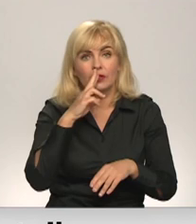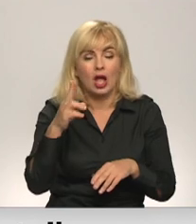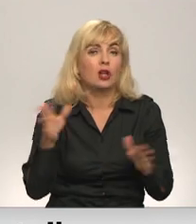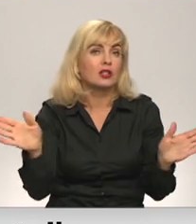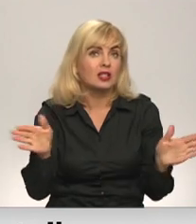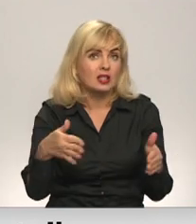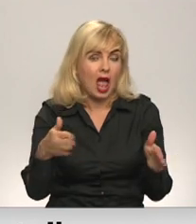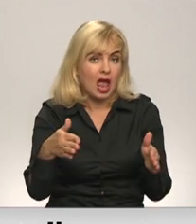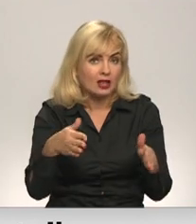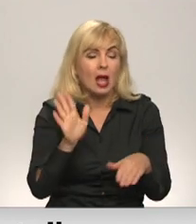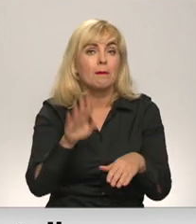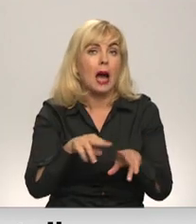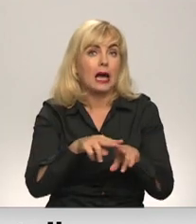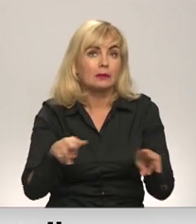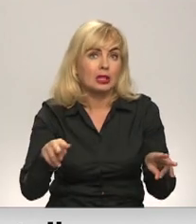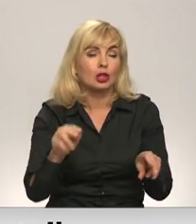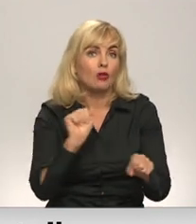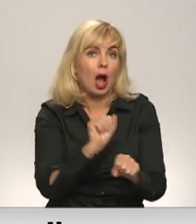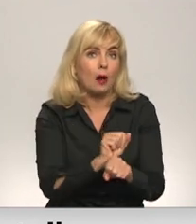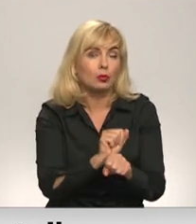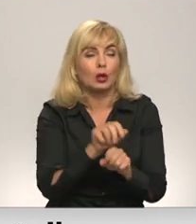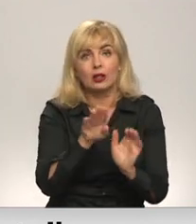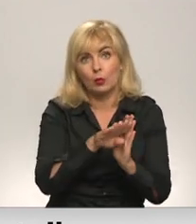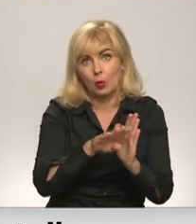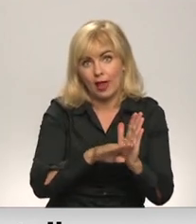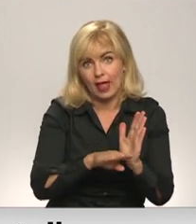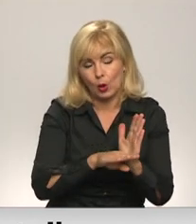sasaukšot domas sēdi par ministrijas apturētajiem noteikumiem.